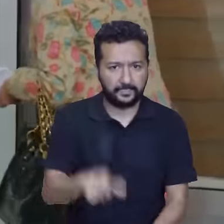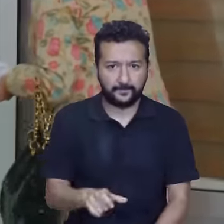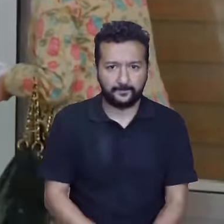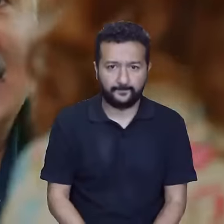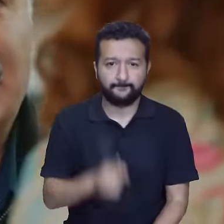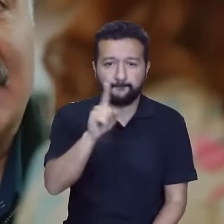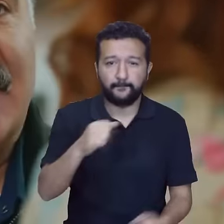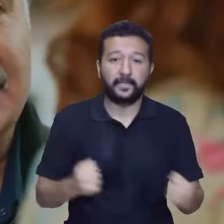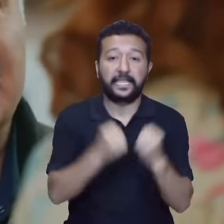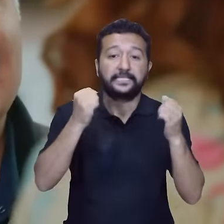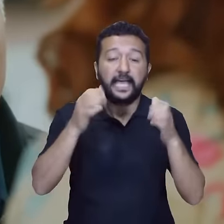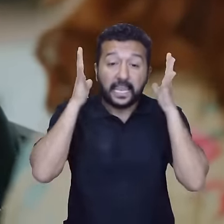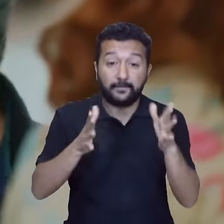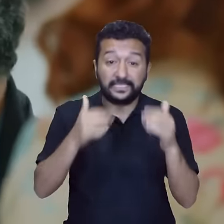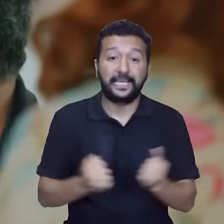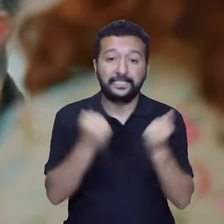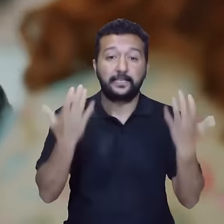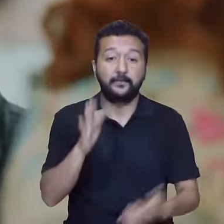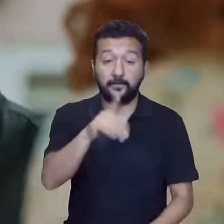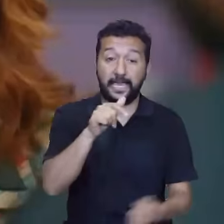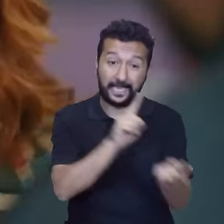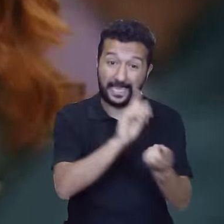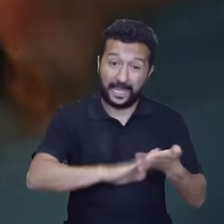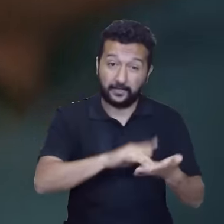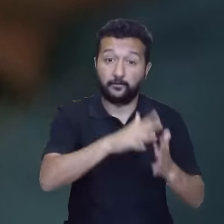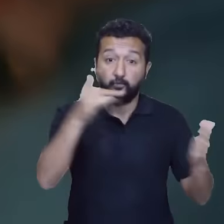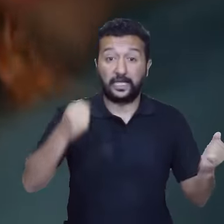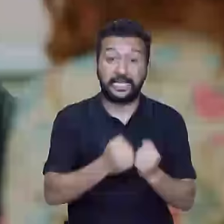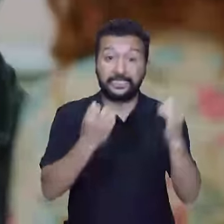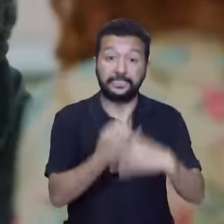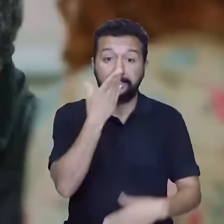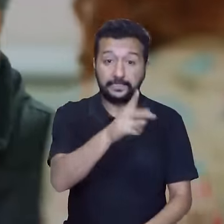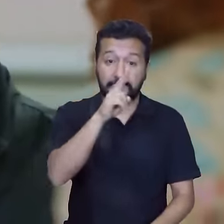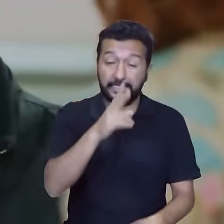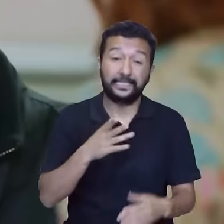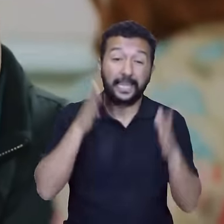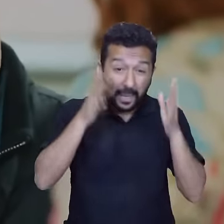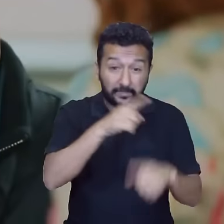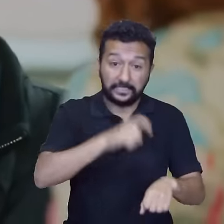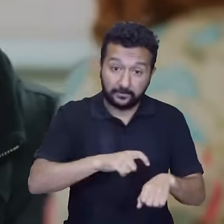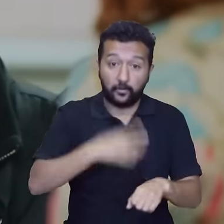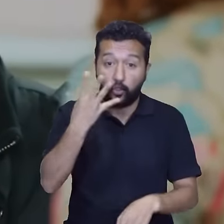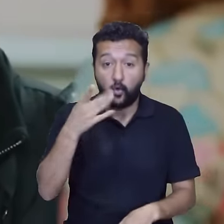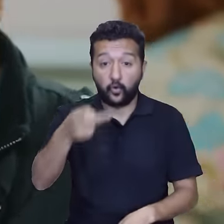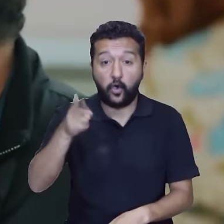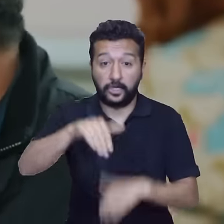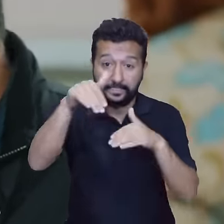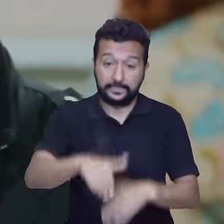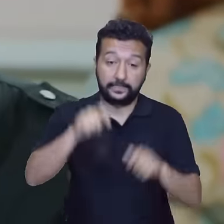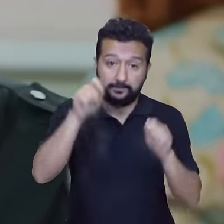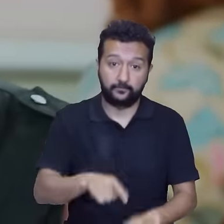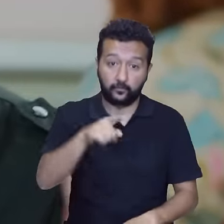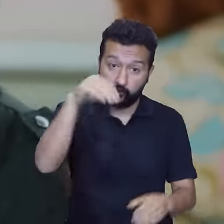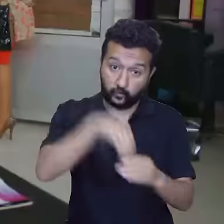ya? Kaza namazı hayatım, kaza namazı. Bu arkadaşım büyük bir kaza geçirecek. İkindi namazını mütakip dört kolluya